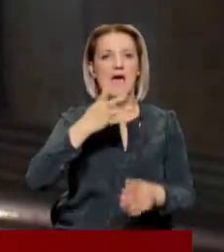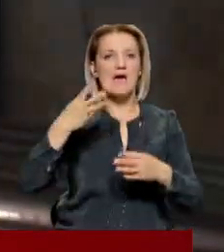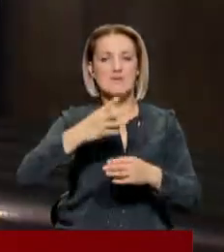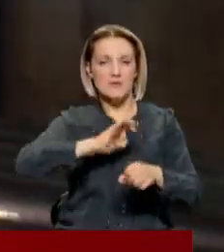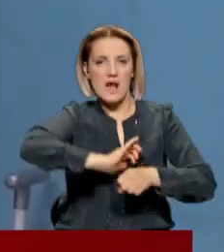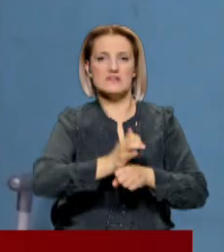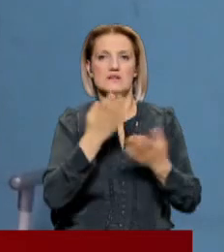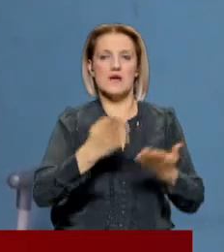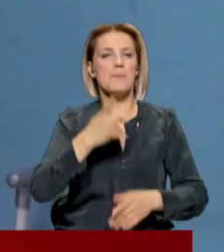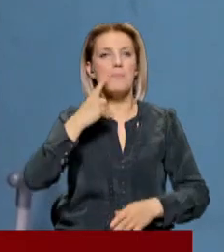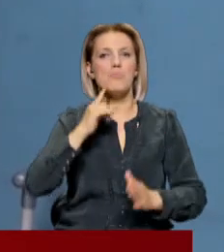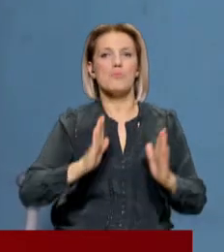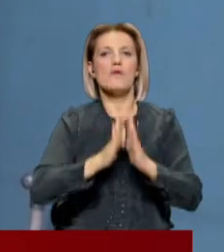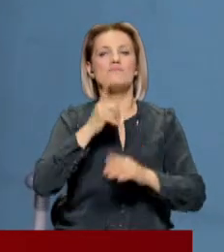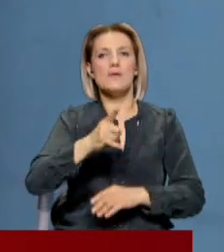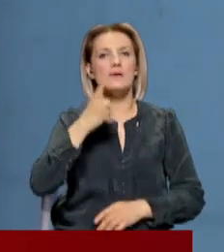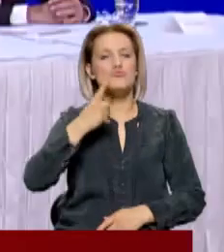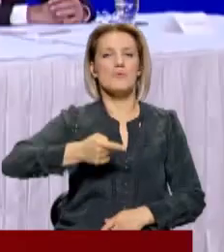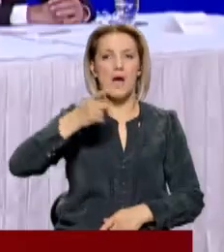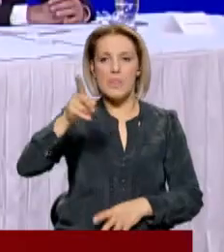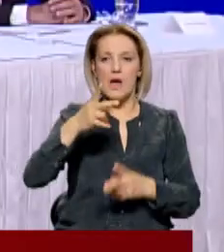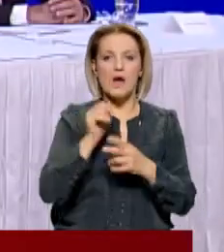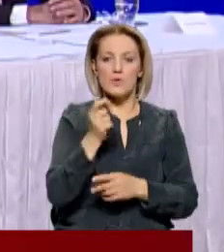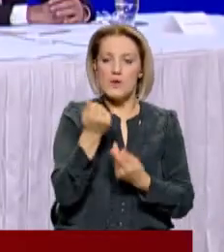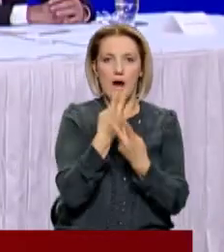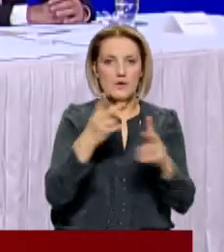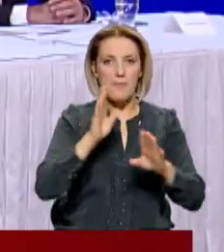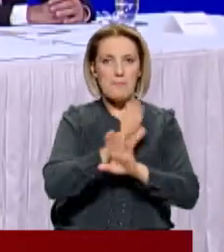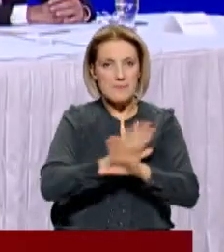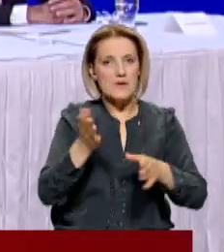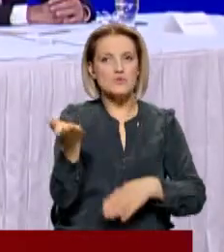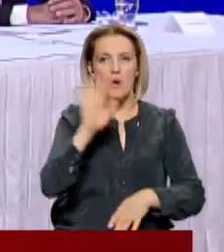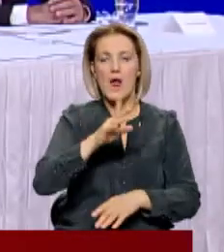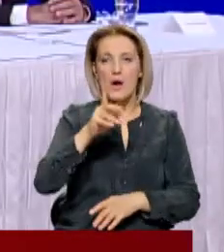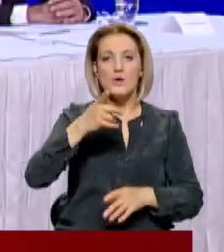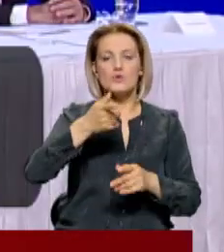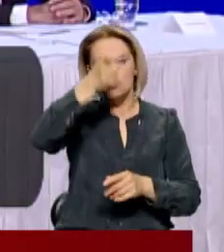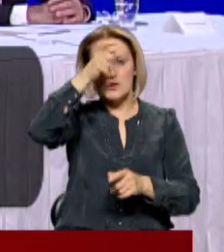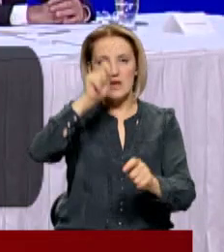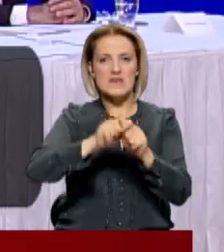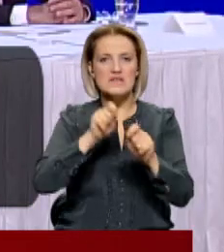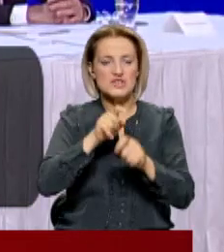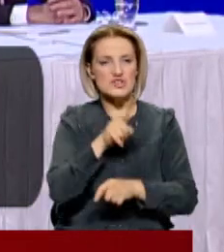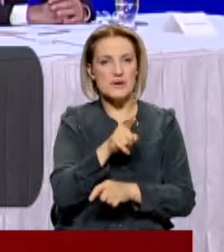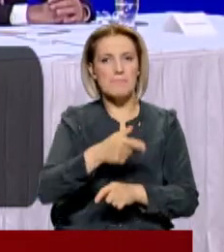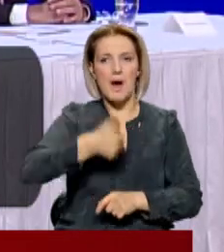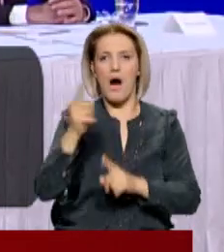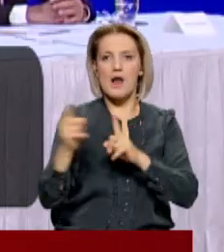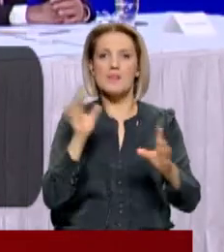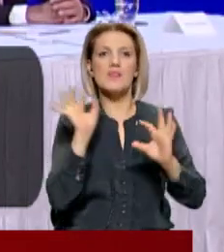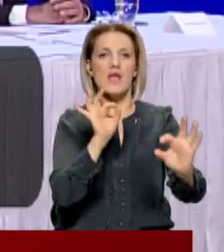muhalefet cumhurbaşkanının asgari ücreti açıkladıktan sonra Türkiş başkanı ile arasında geçen diyalogda tepkili Sadık müzik